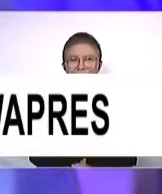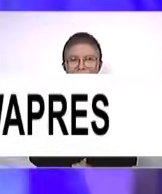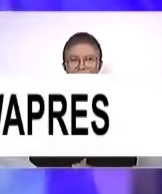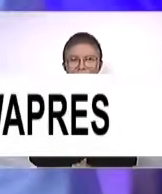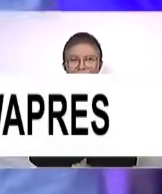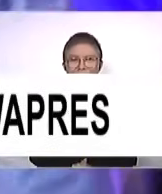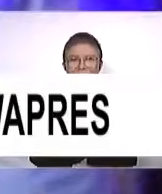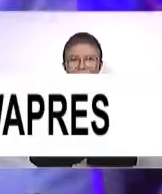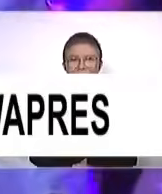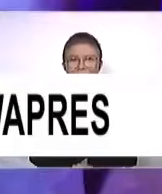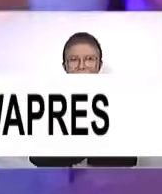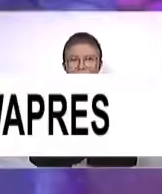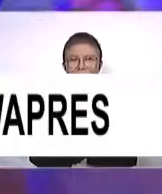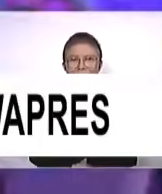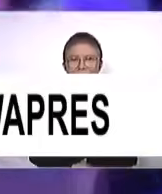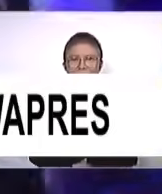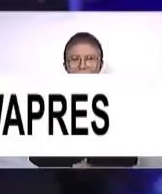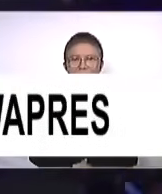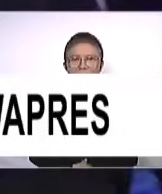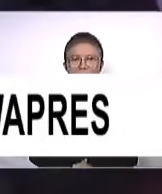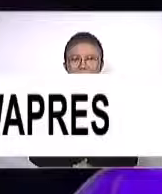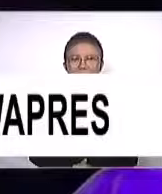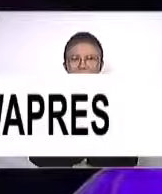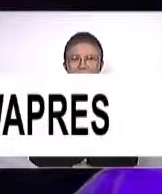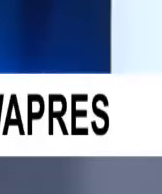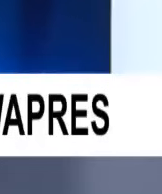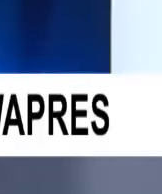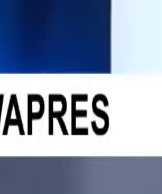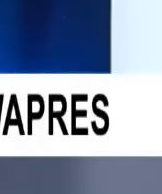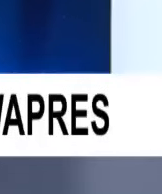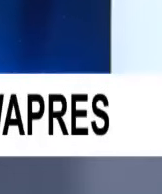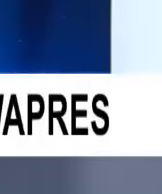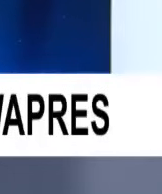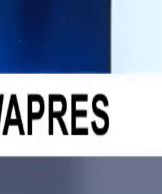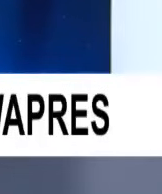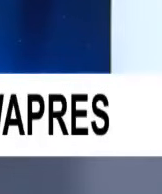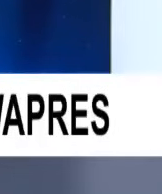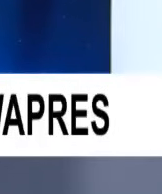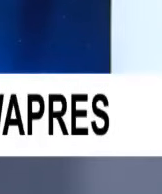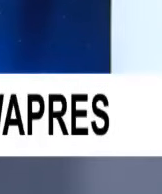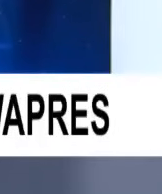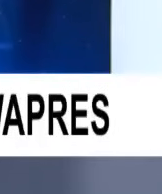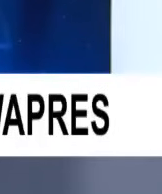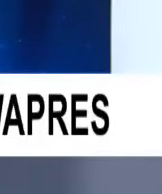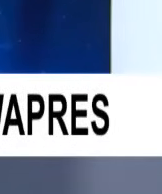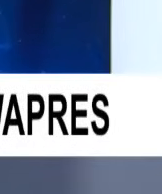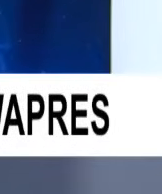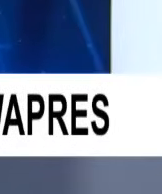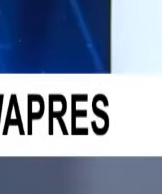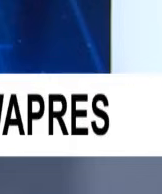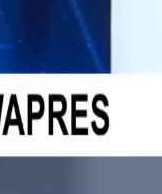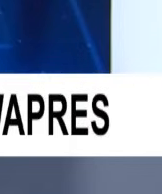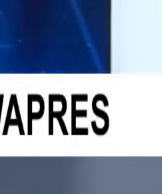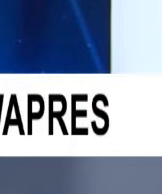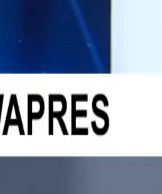bersaing dalam debat dengan e dua cawapres yang lain oke Kang Ujang terakhir ini Eh pada debat eh bulan depan begitu